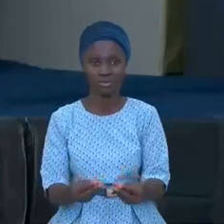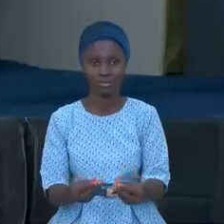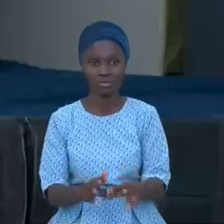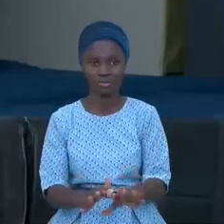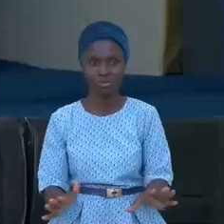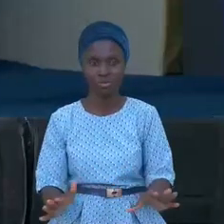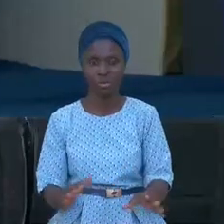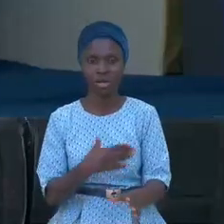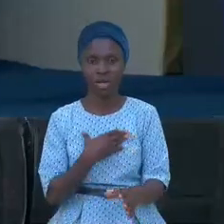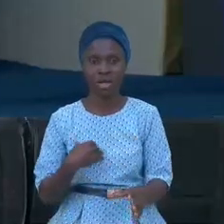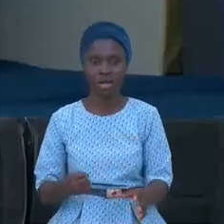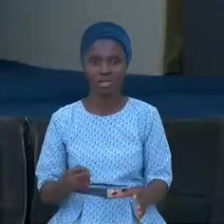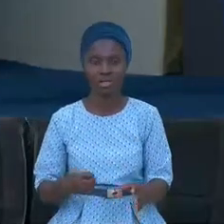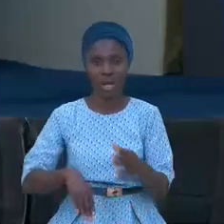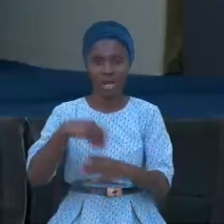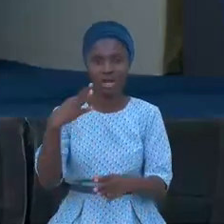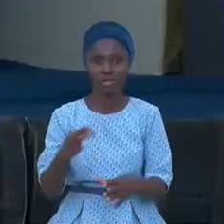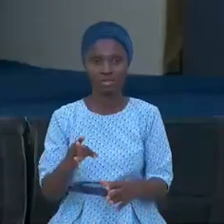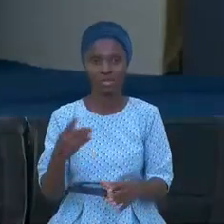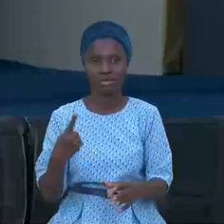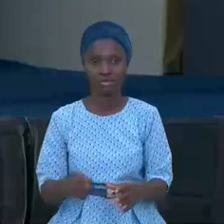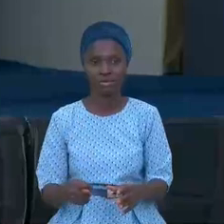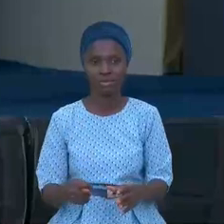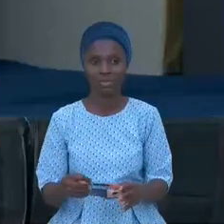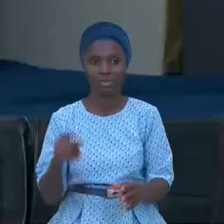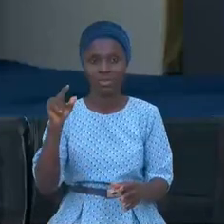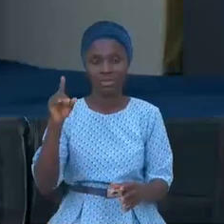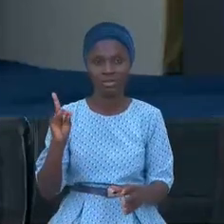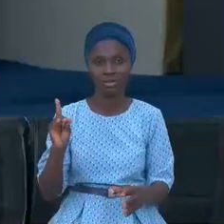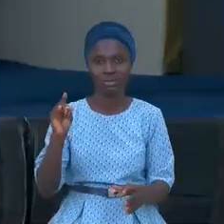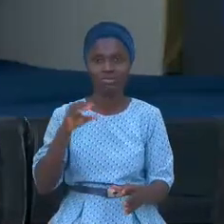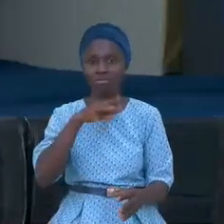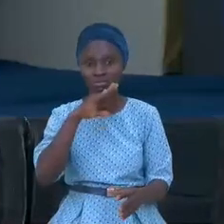Du fumier, il relève l'indigent